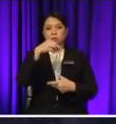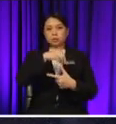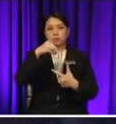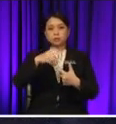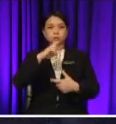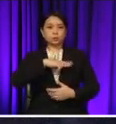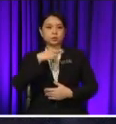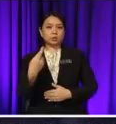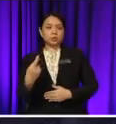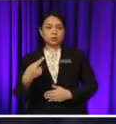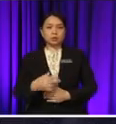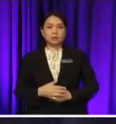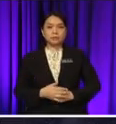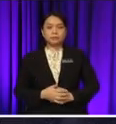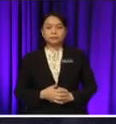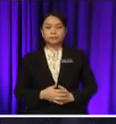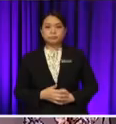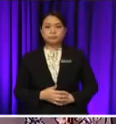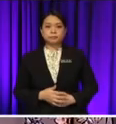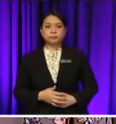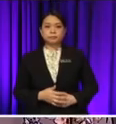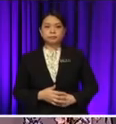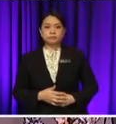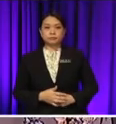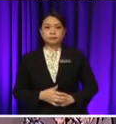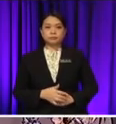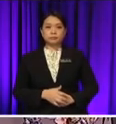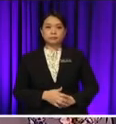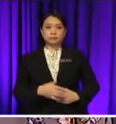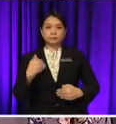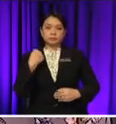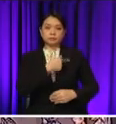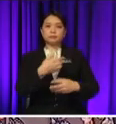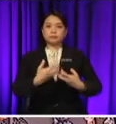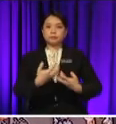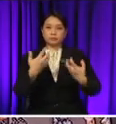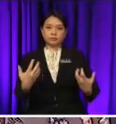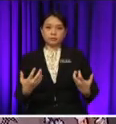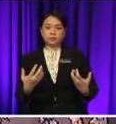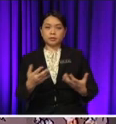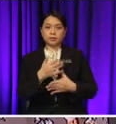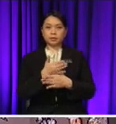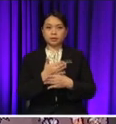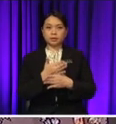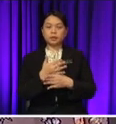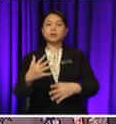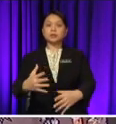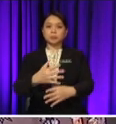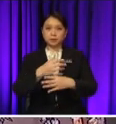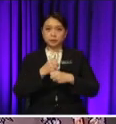pengasingan itu maksudnya kita memisahkan antara apa yang dituntut oleh